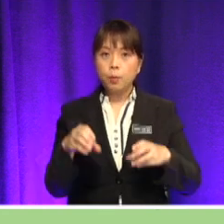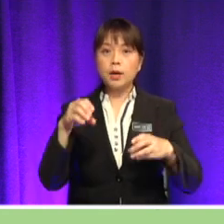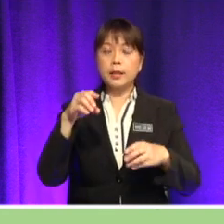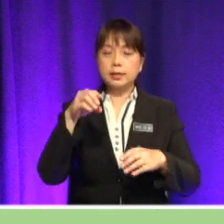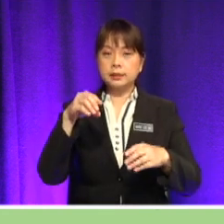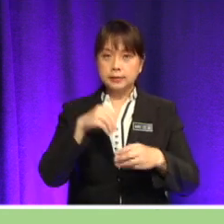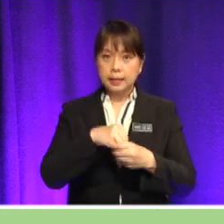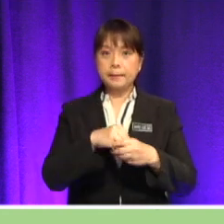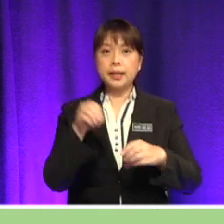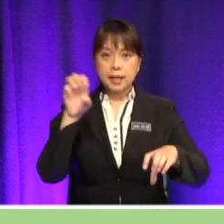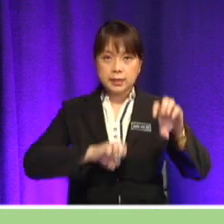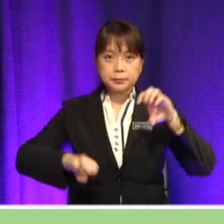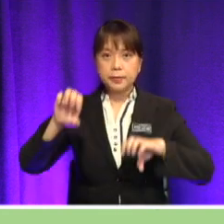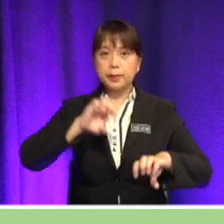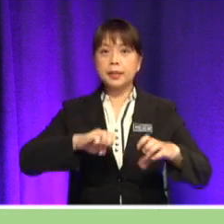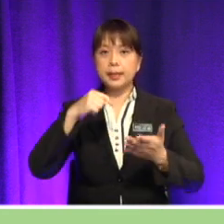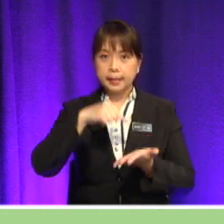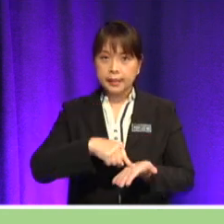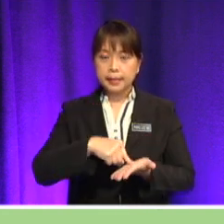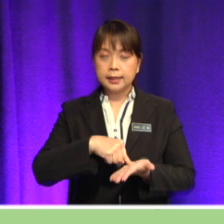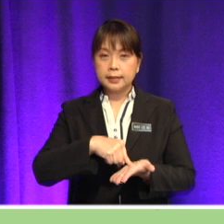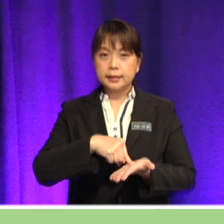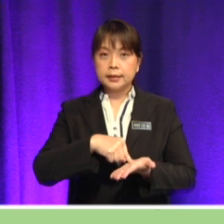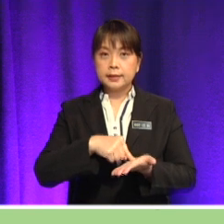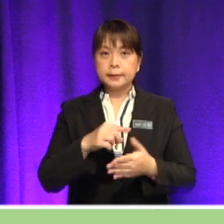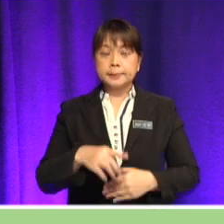ini sangat senang